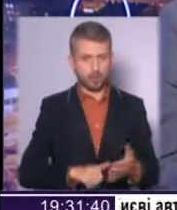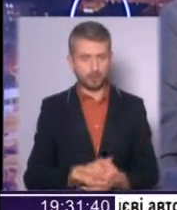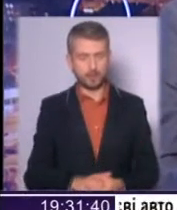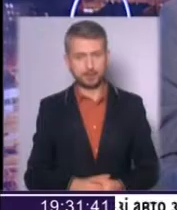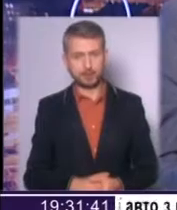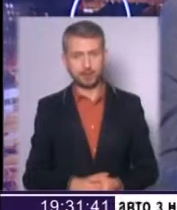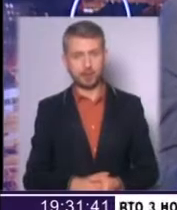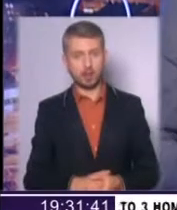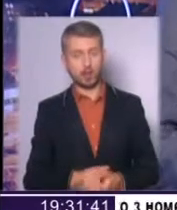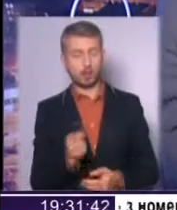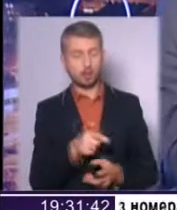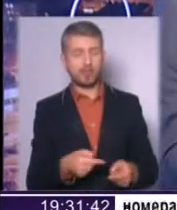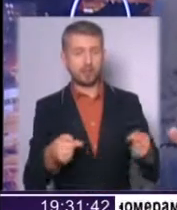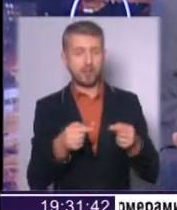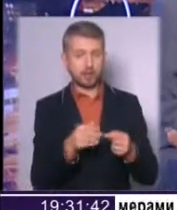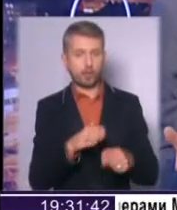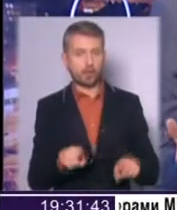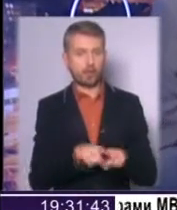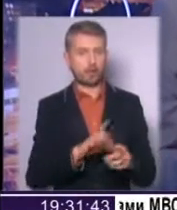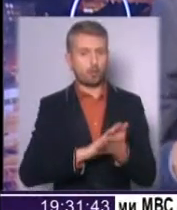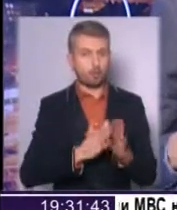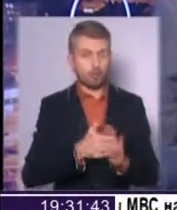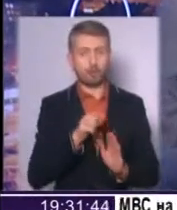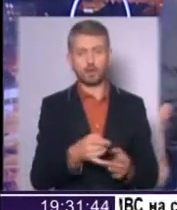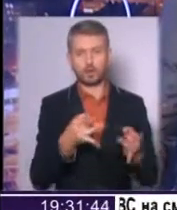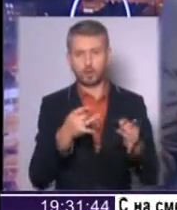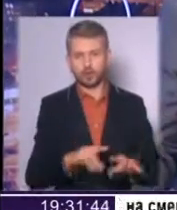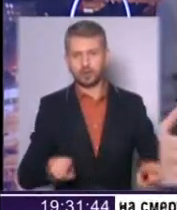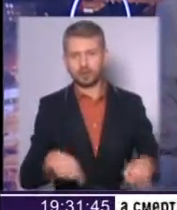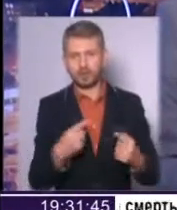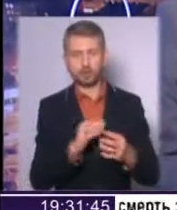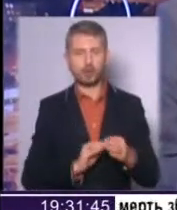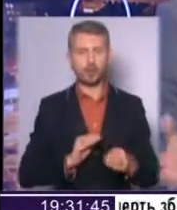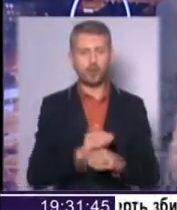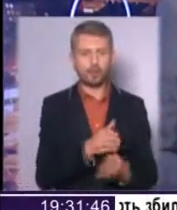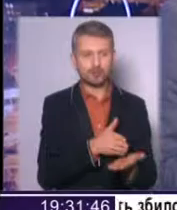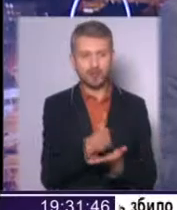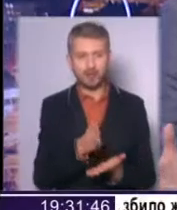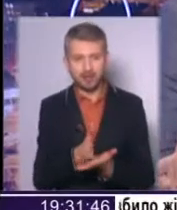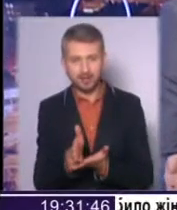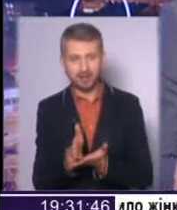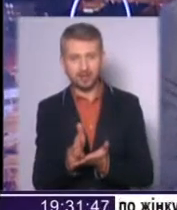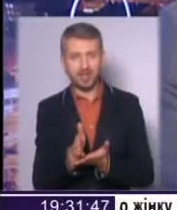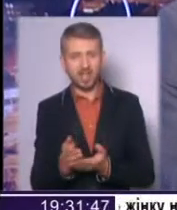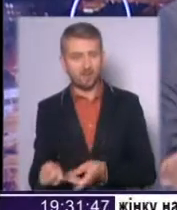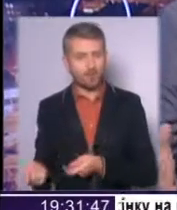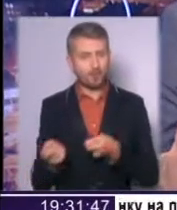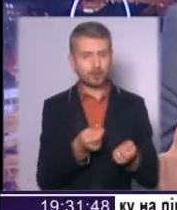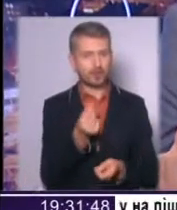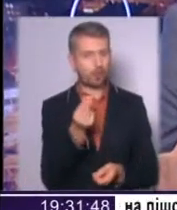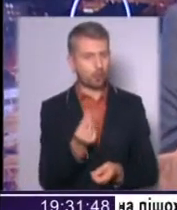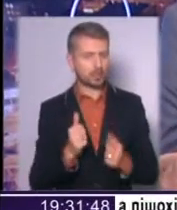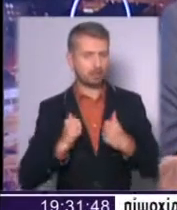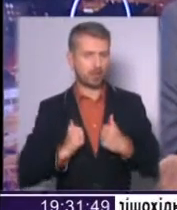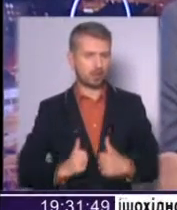останніх півроку вони проголосували ще 2 офшорні зони, такі як там Мальта і, по-моєму, Ірландія, по-моєму, ще